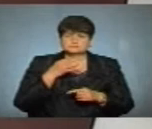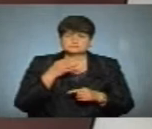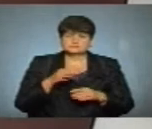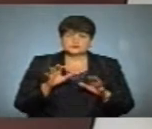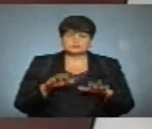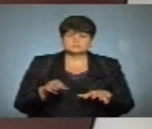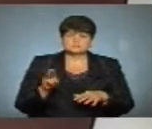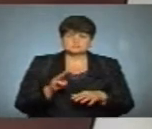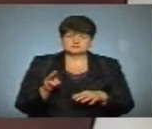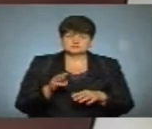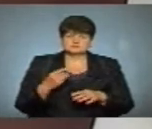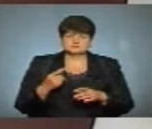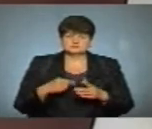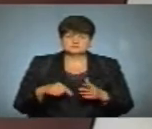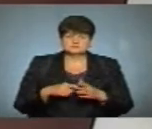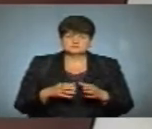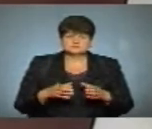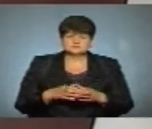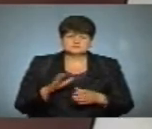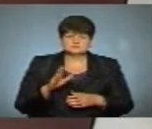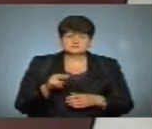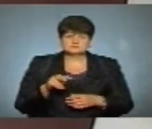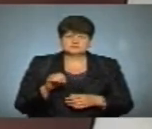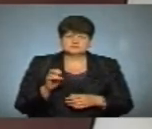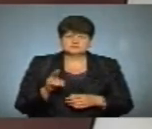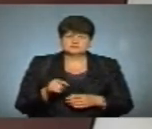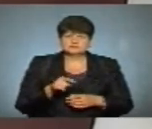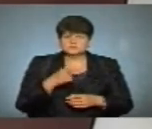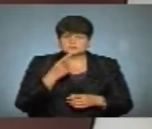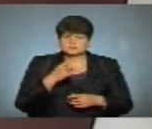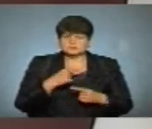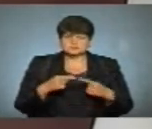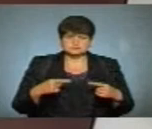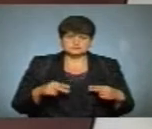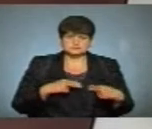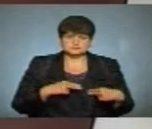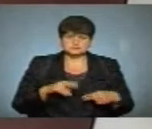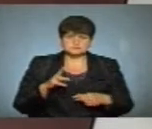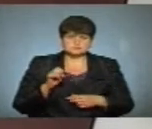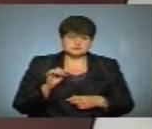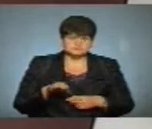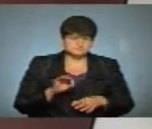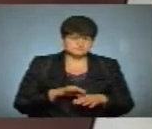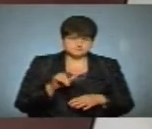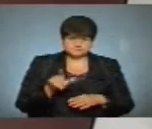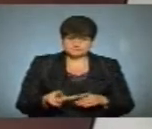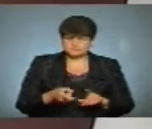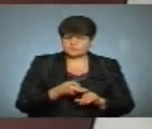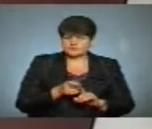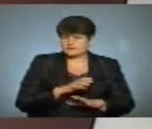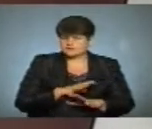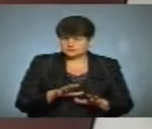Шумської міської об'єднаної територіальної громади Володимир Плетюк. За його словами, з іншими працівниками ЦНАПу хворий не контактував, тому